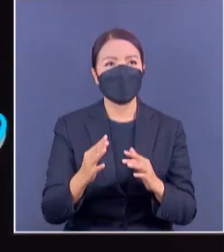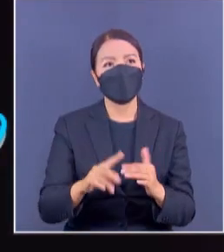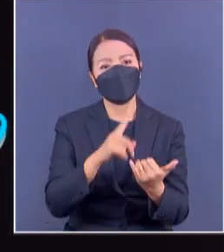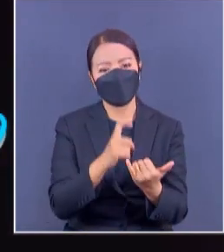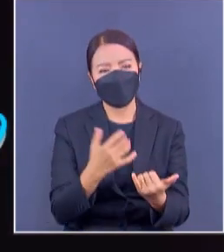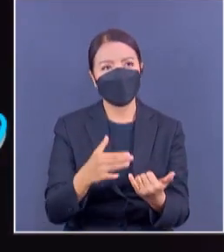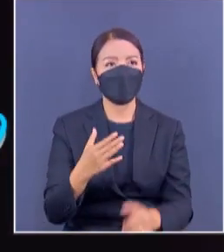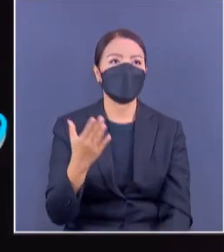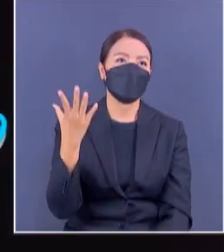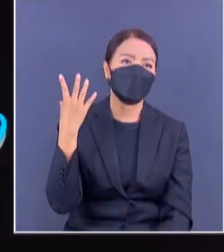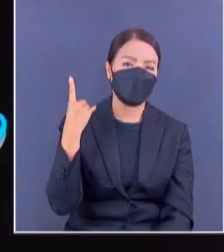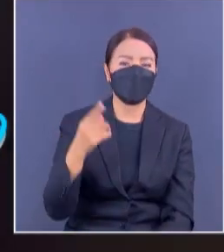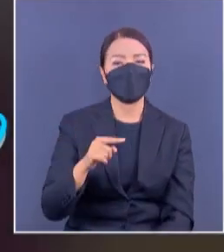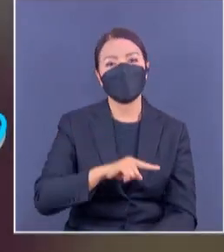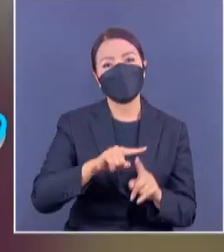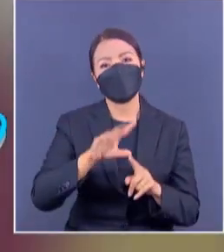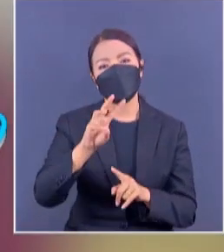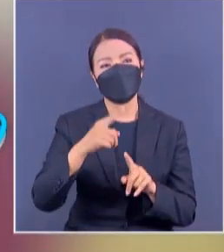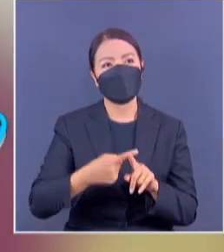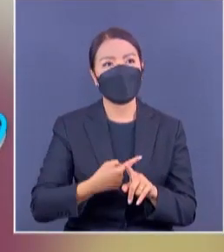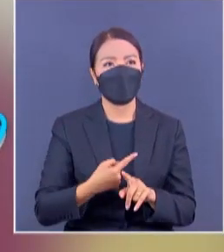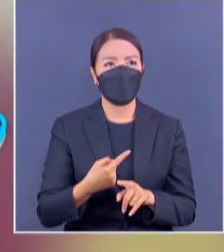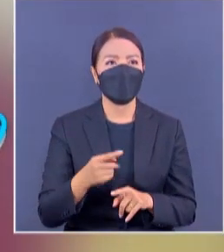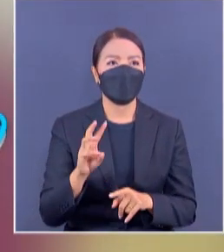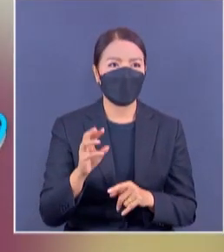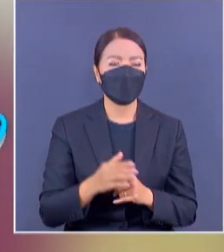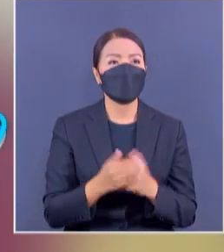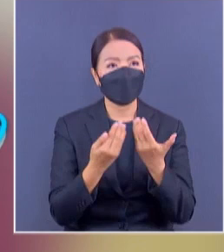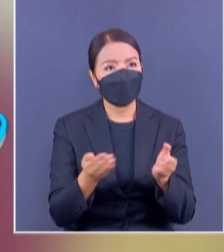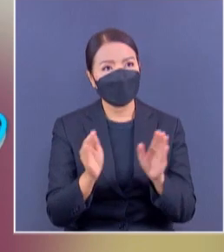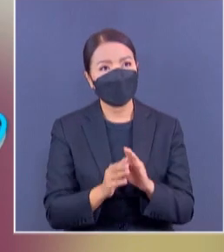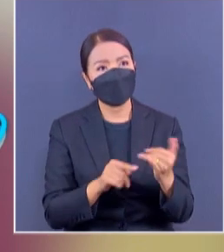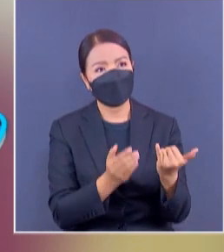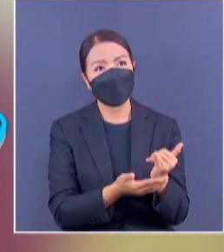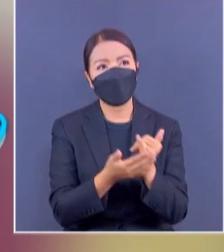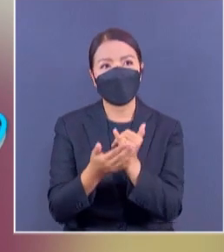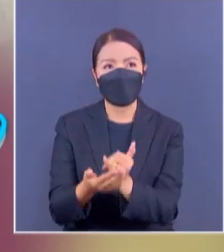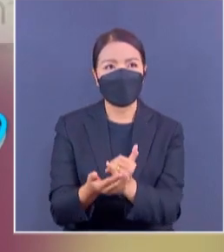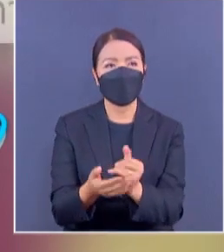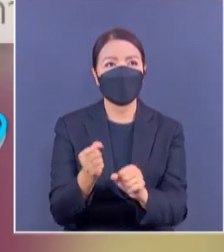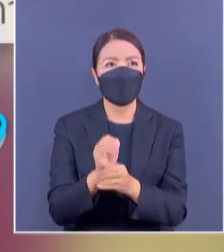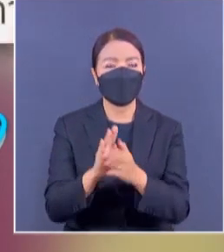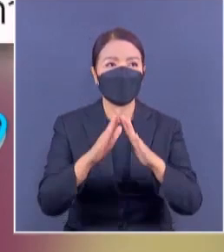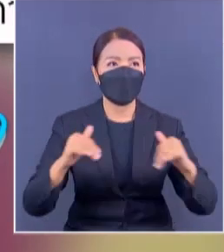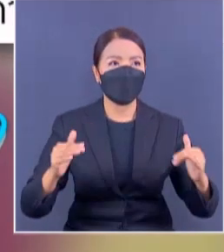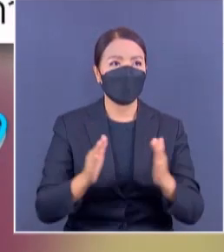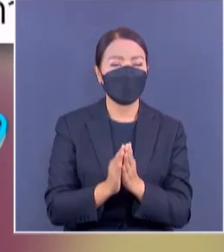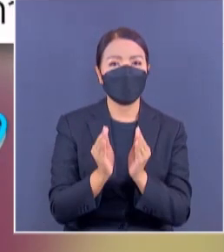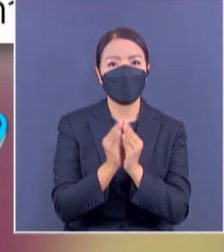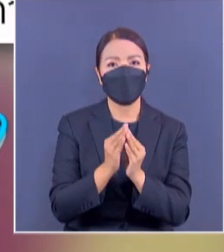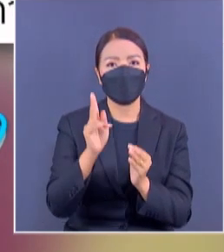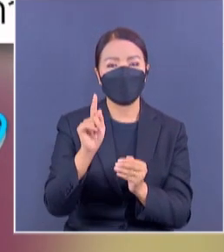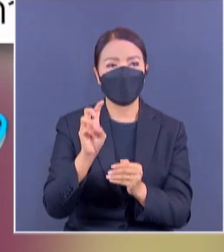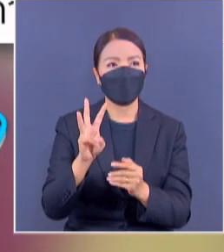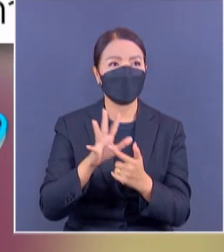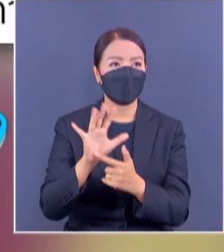ลางวันของเมื่อวาน6มิถุนายนค่ะซึ่งทางครอบครัวก็ได้นำร่างของคุณอลิสมาบำเพ็ญกุศลที่วัดบัวขวัญพระอารามหลว